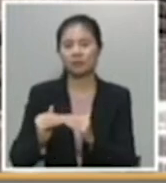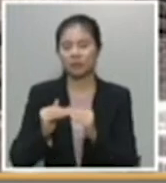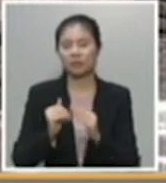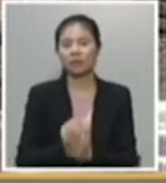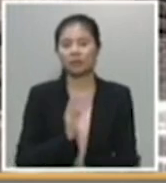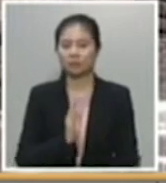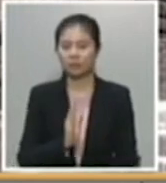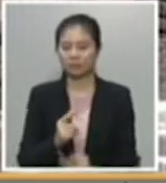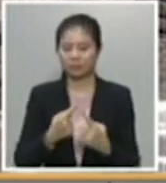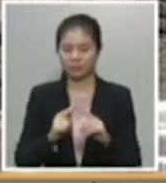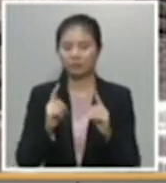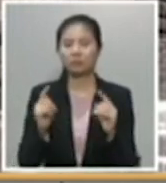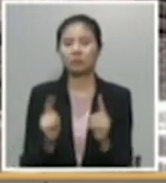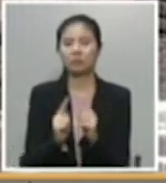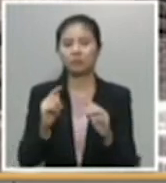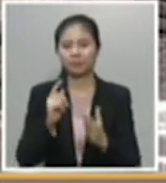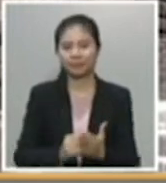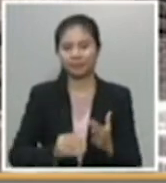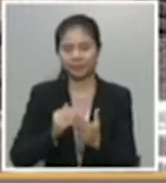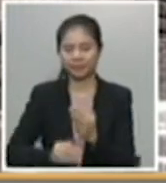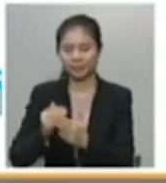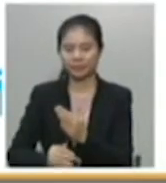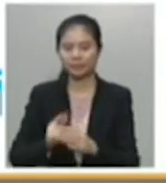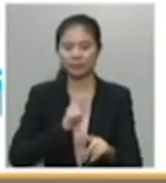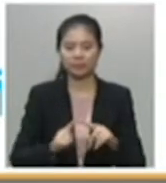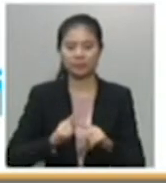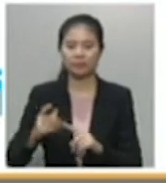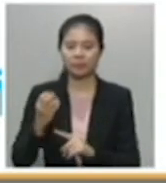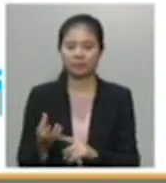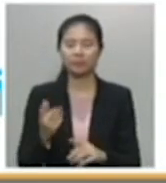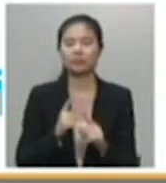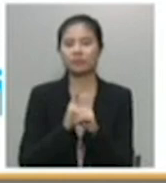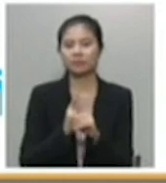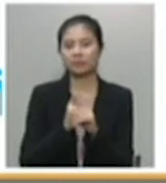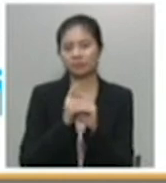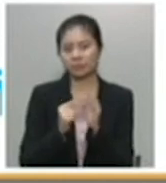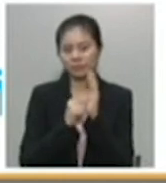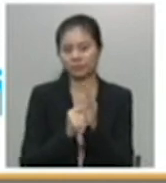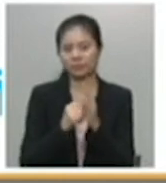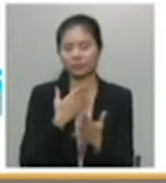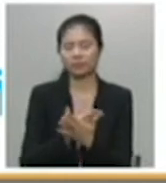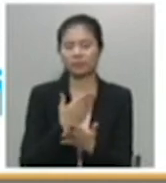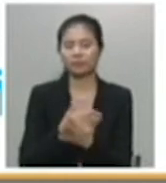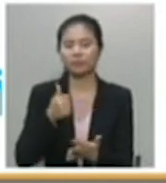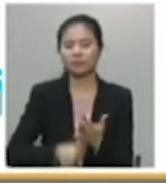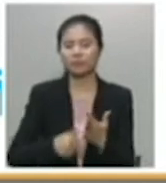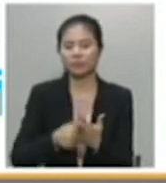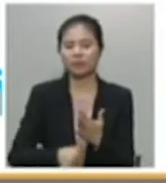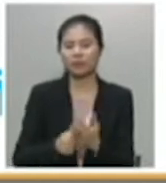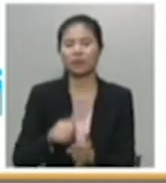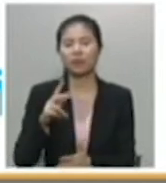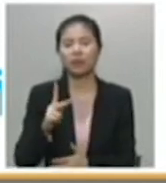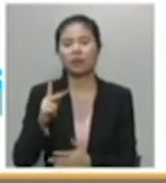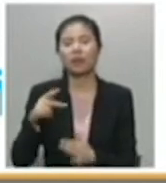บด่านพบอุปสรรคอีกมากยกตัวอย่างนะครับก็คือภาษีกำไรในส่วนของภาษีกำ